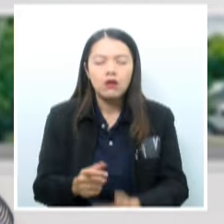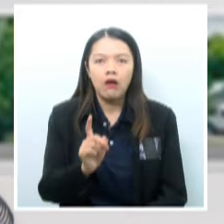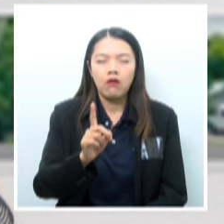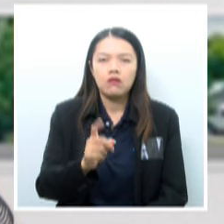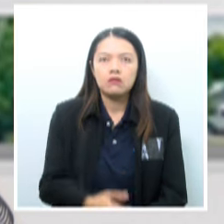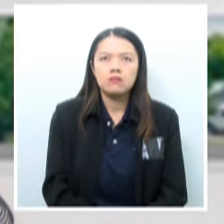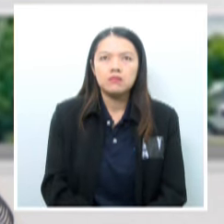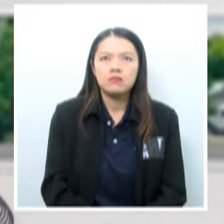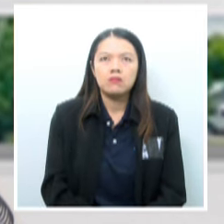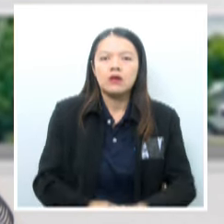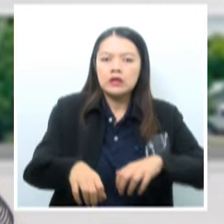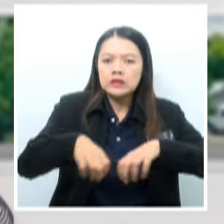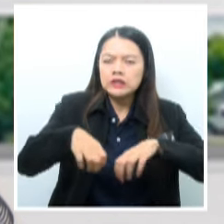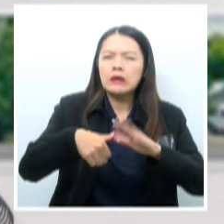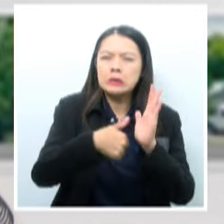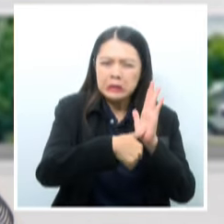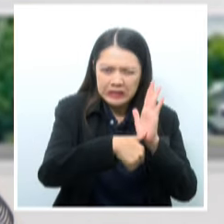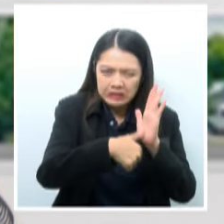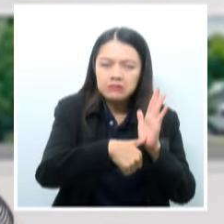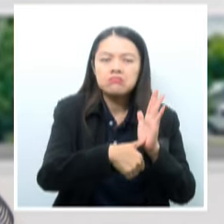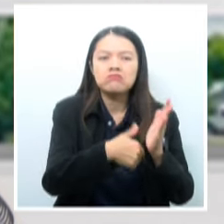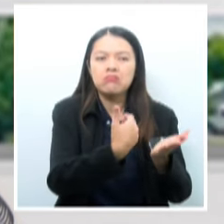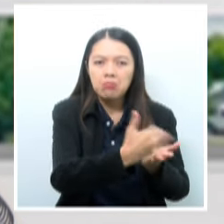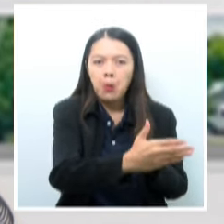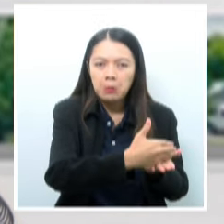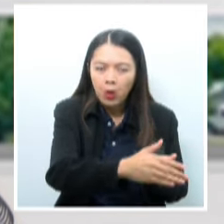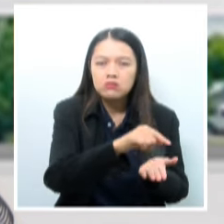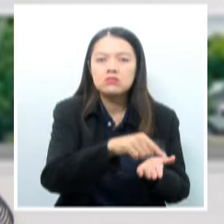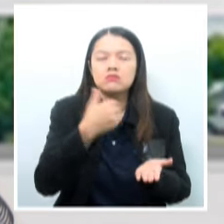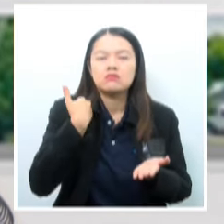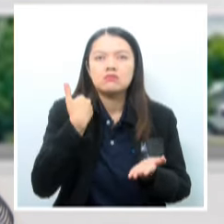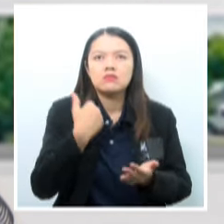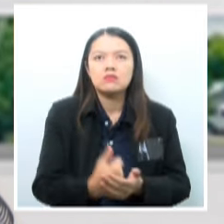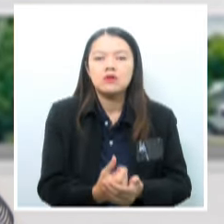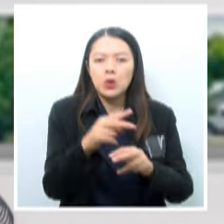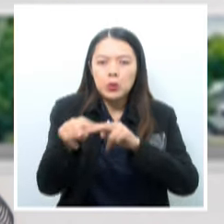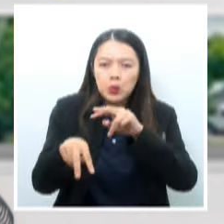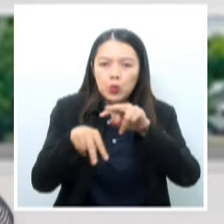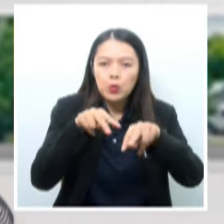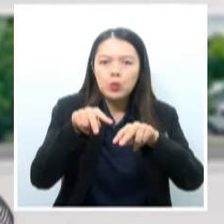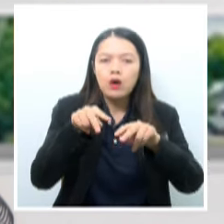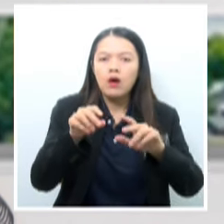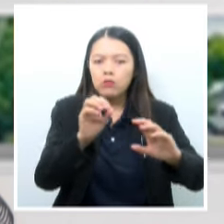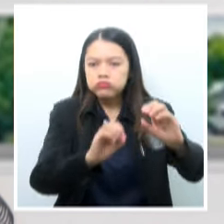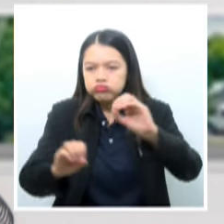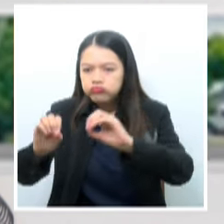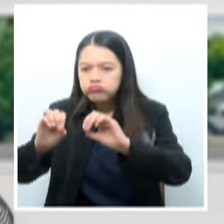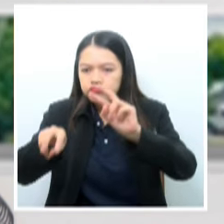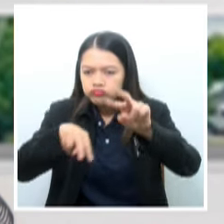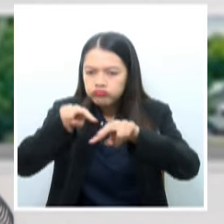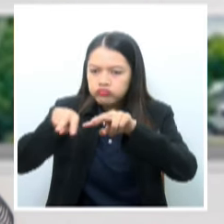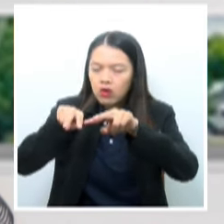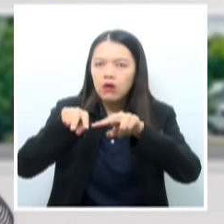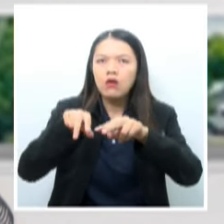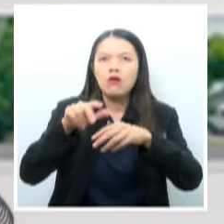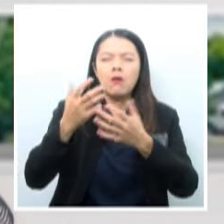ไรนะบริหารจัดการเรื่องหนี้สินการเรื่องของการดูแลความปลอดภัยนะครับลดภาระใน